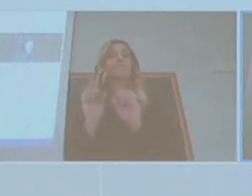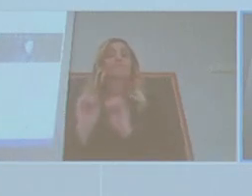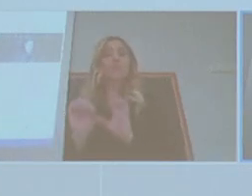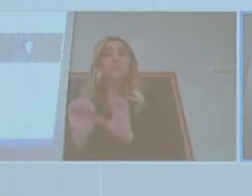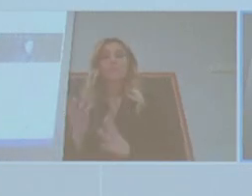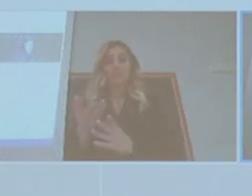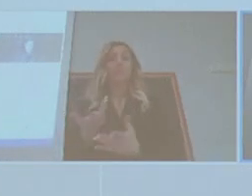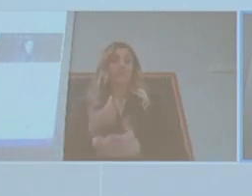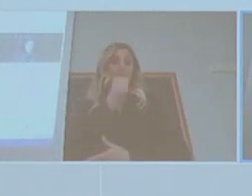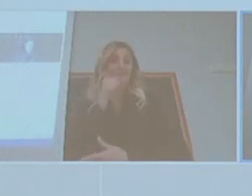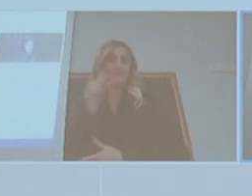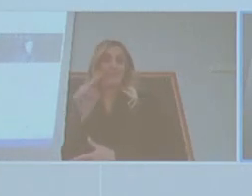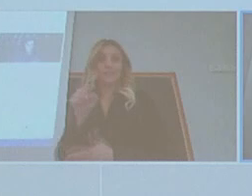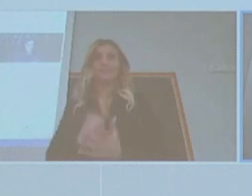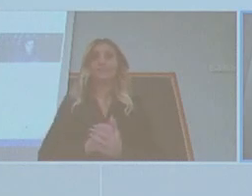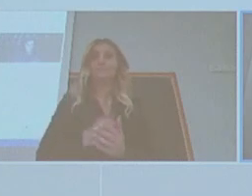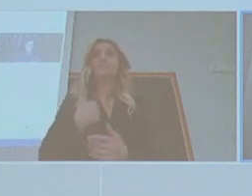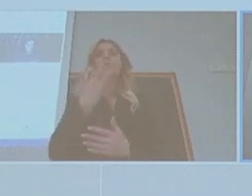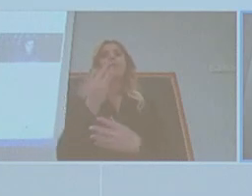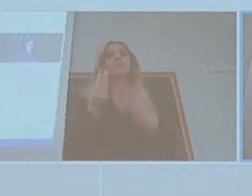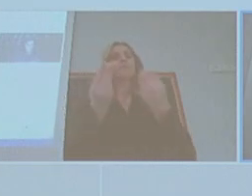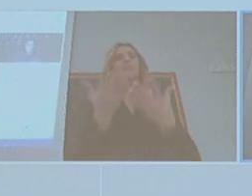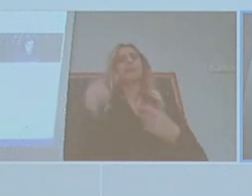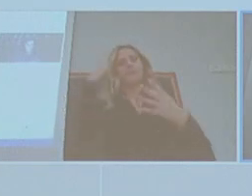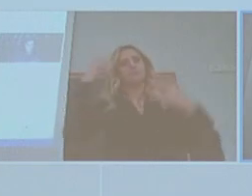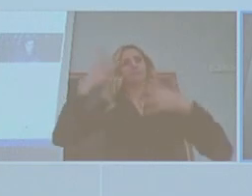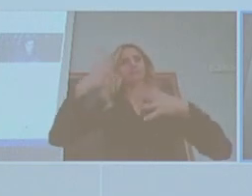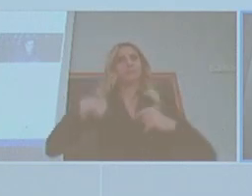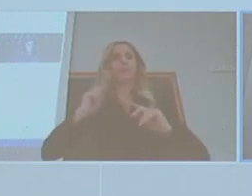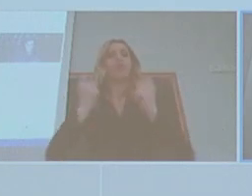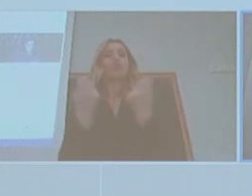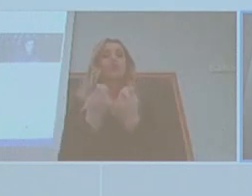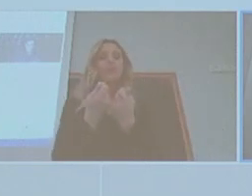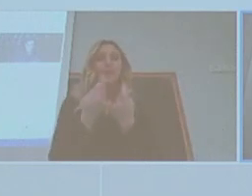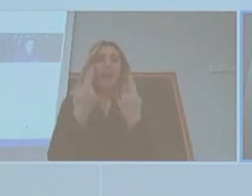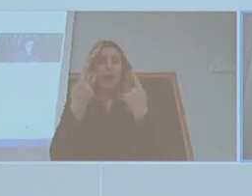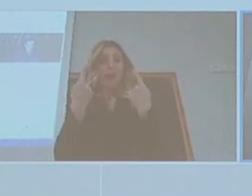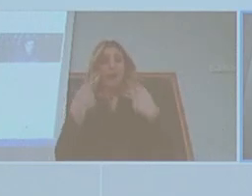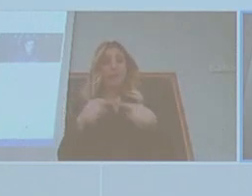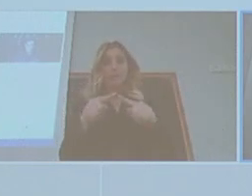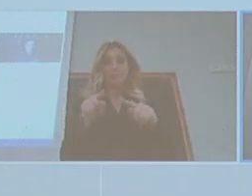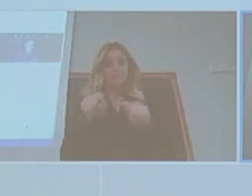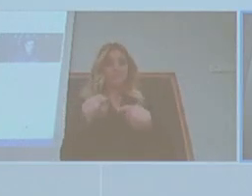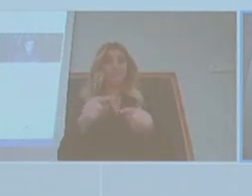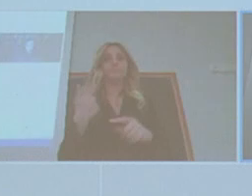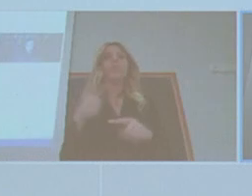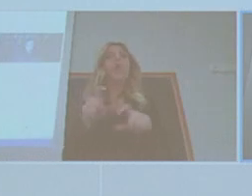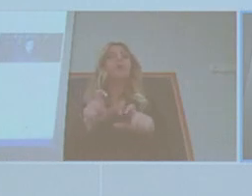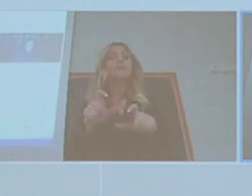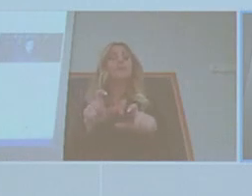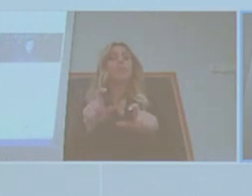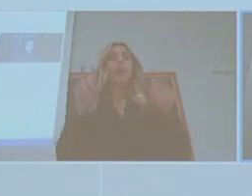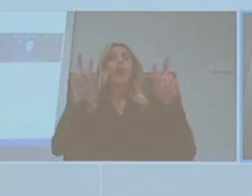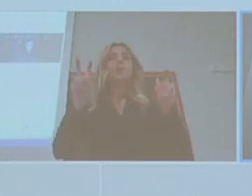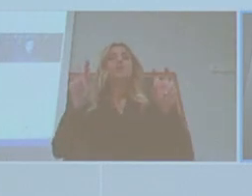erogano o rilasciano. Io volevo fare una riflessione generale proprio su questa centralità, visto che il tema è